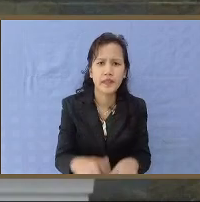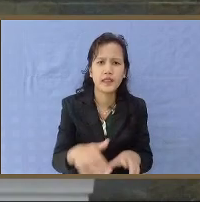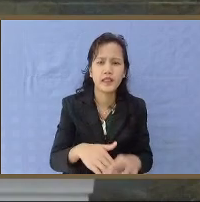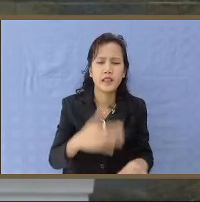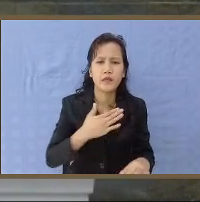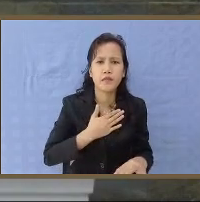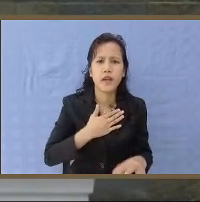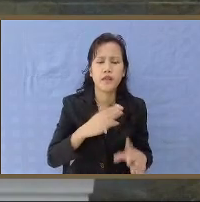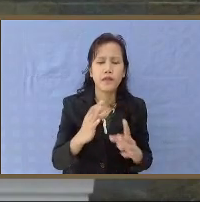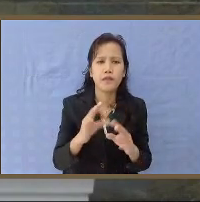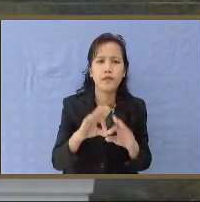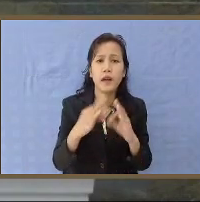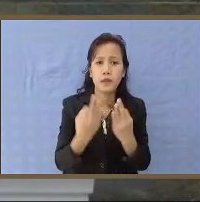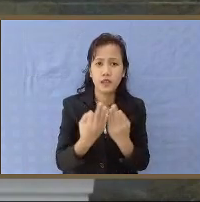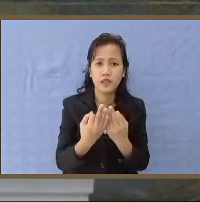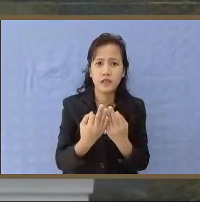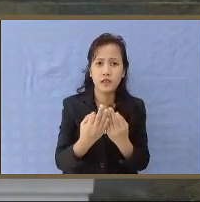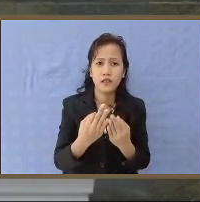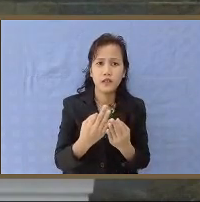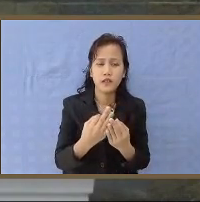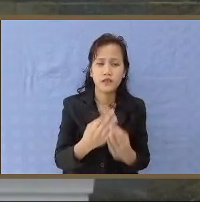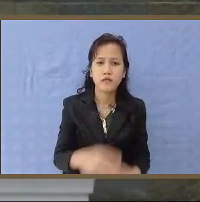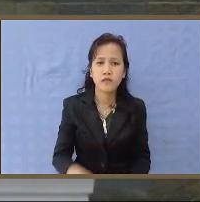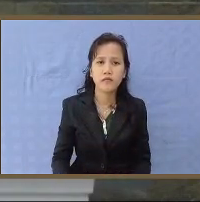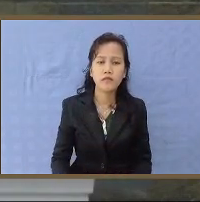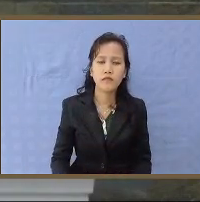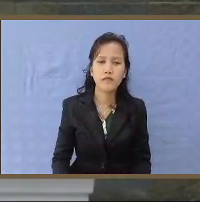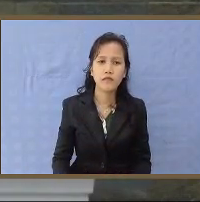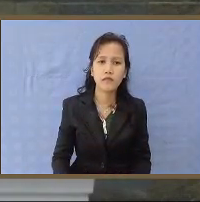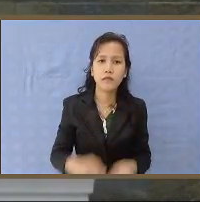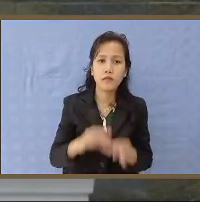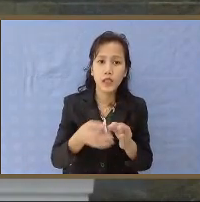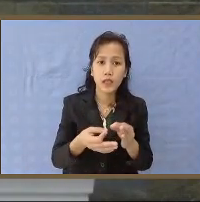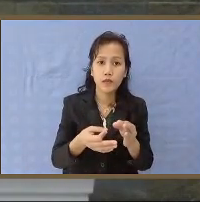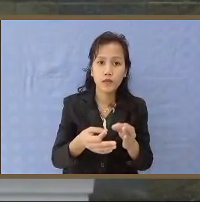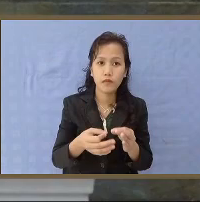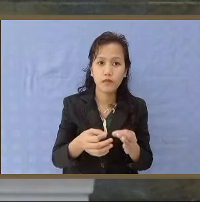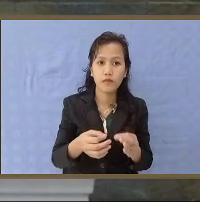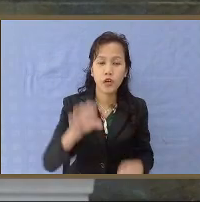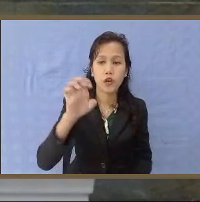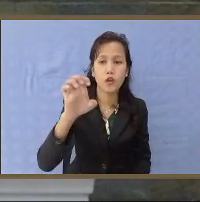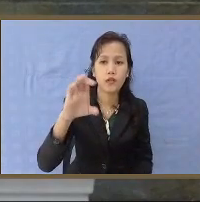na mag-spend ako ng time with my family sa Panginoon,